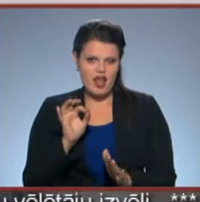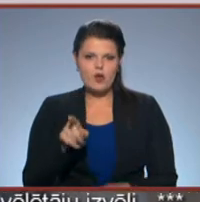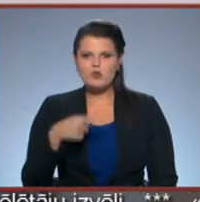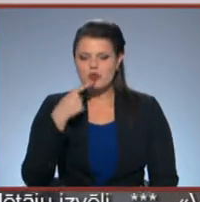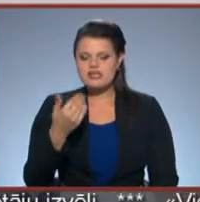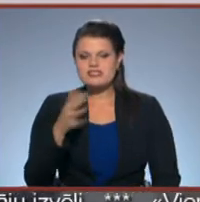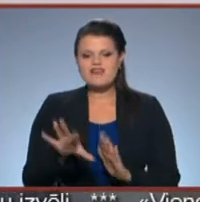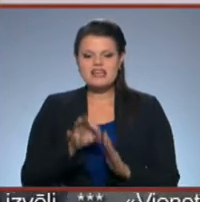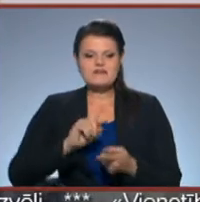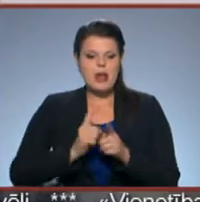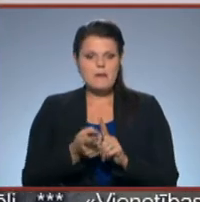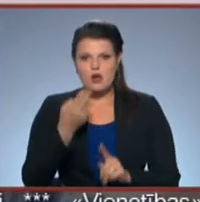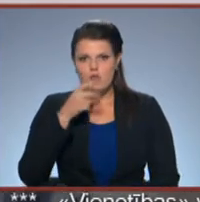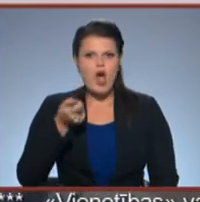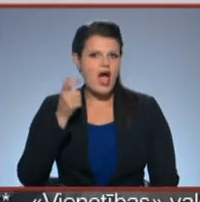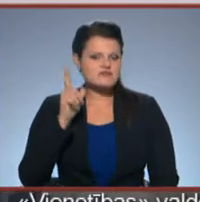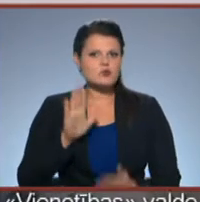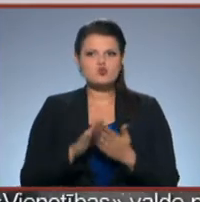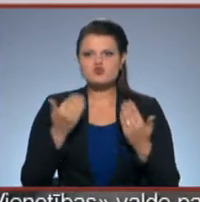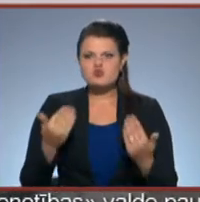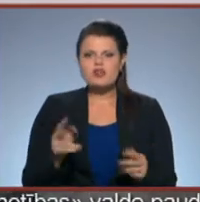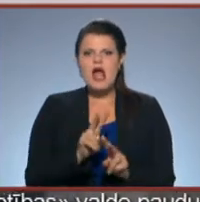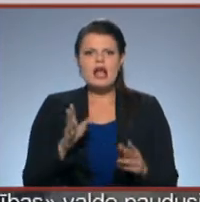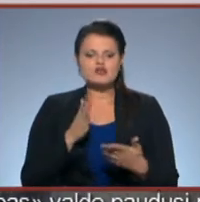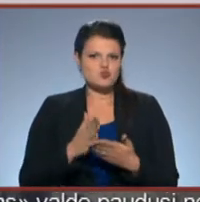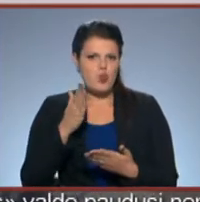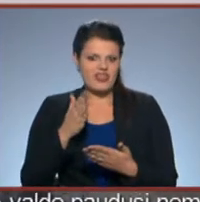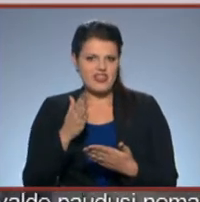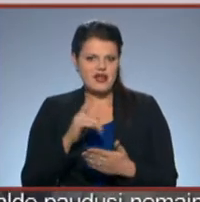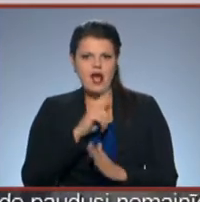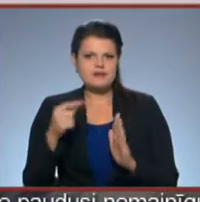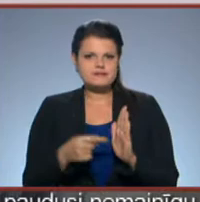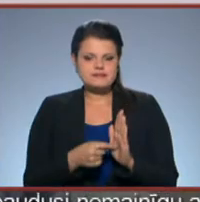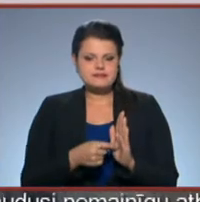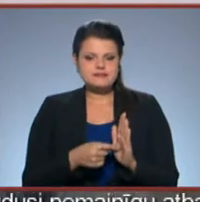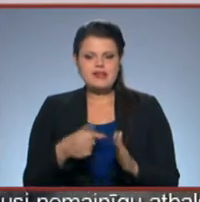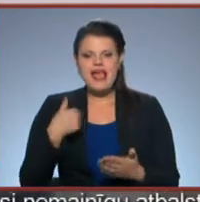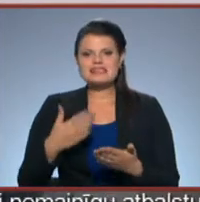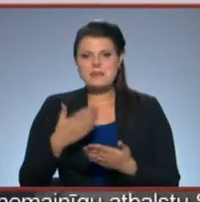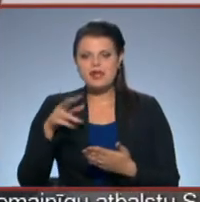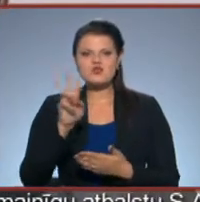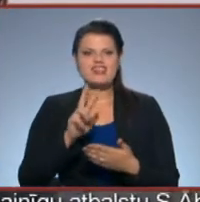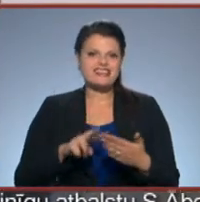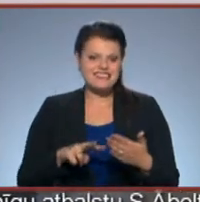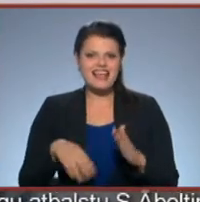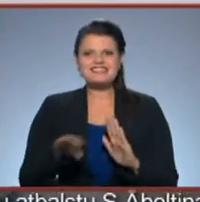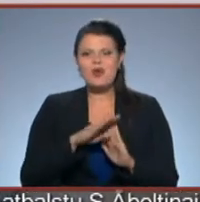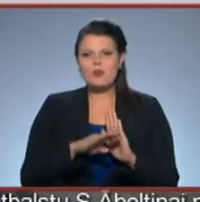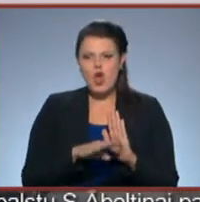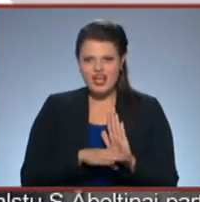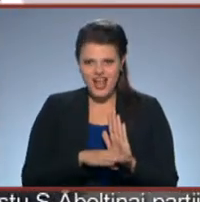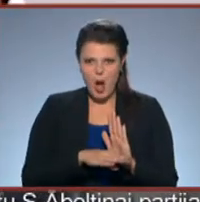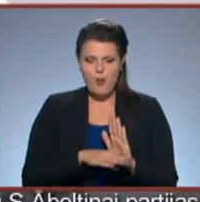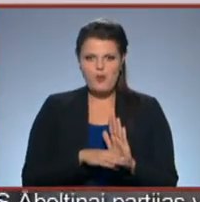tev izvēle ir mainīsies no aizvakardienas uz šodien. Kas notika? Es beidzot izlasīju programmas,